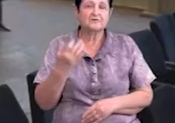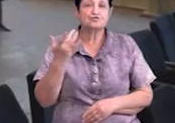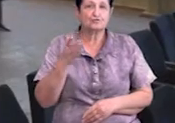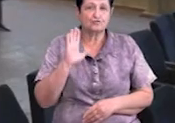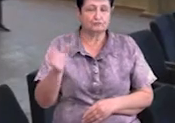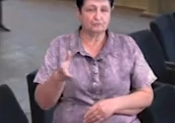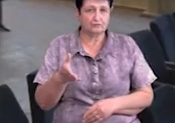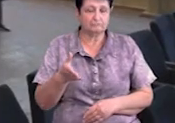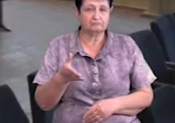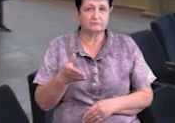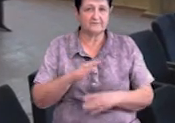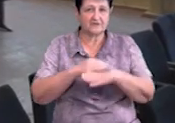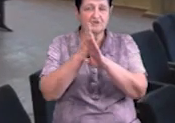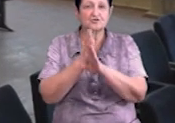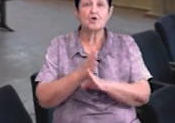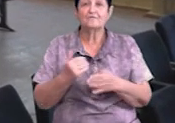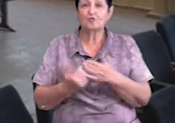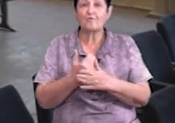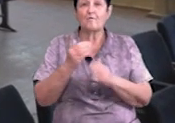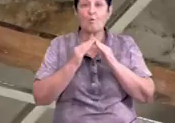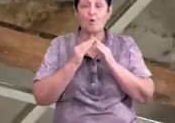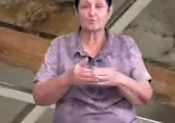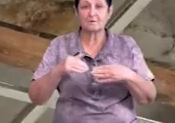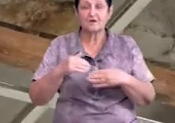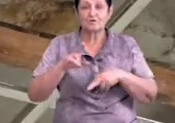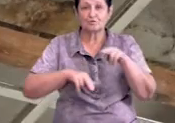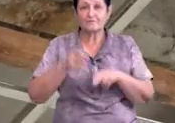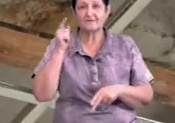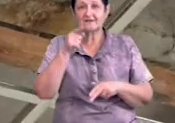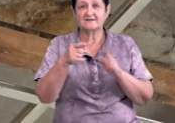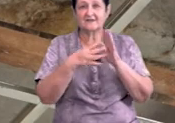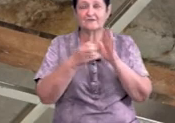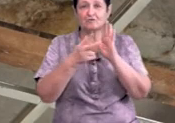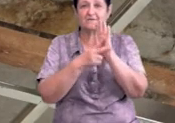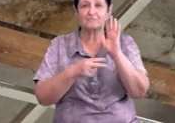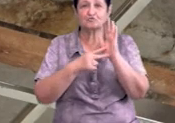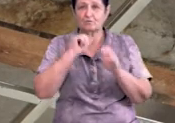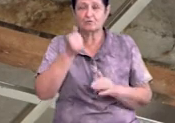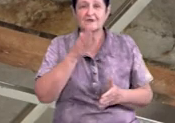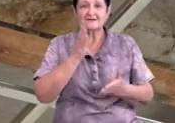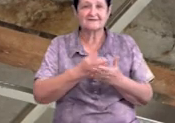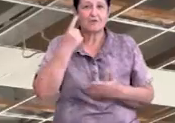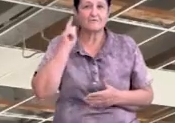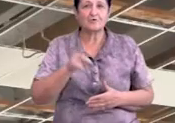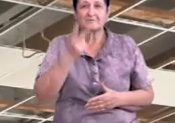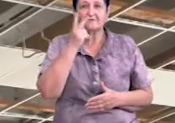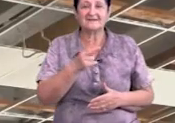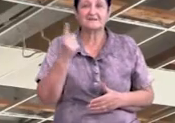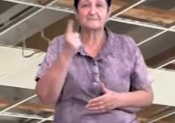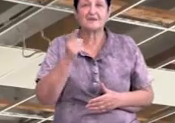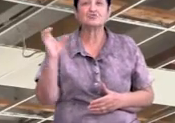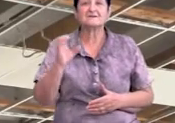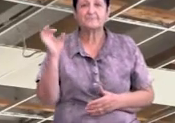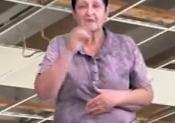Про тріщини у новому корпусі, збудованому у 1987 році, стало відомо 21 серпня. Про це сказав